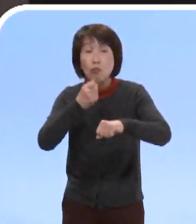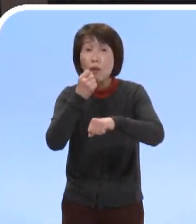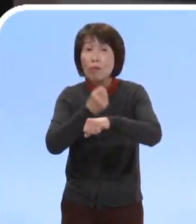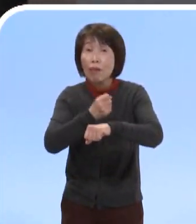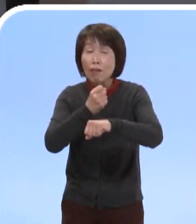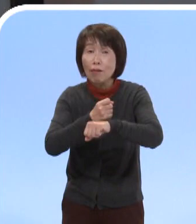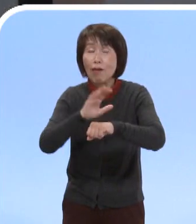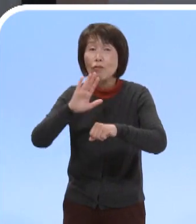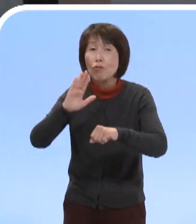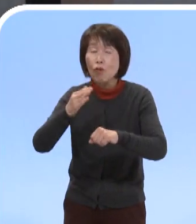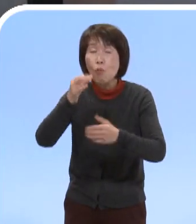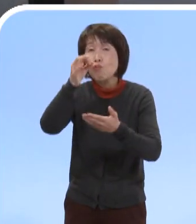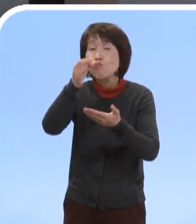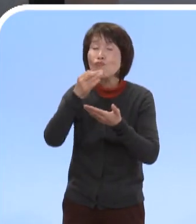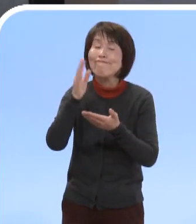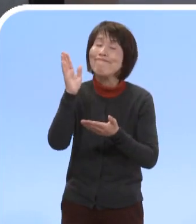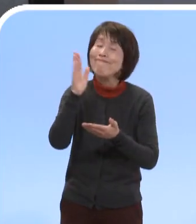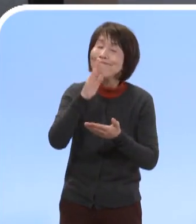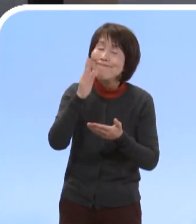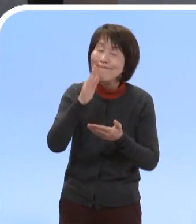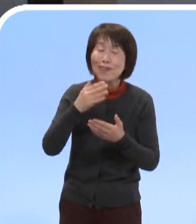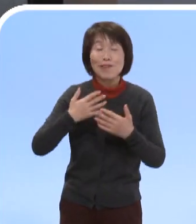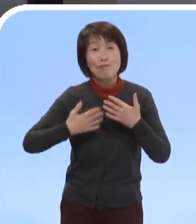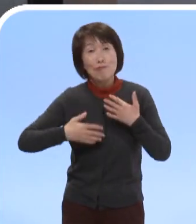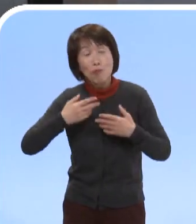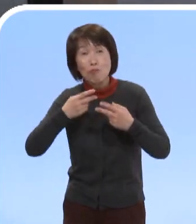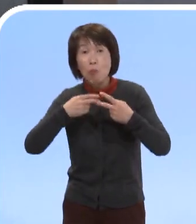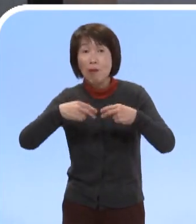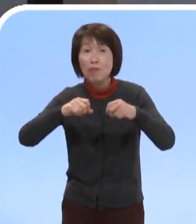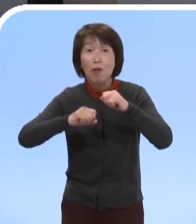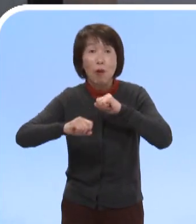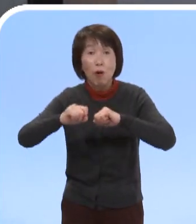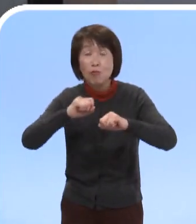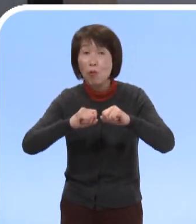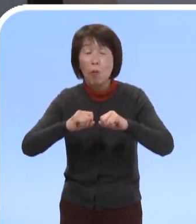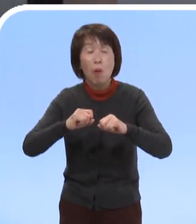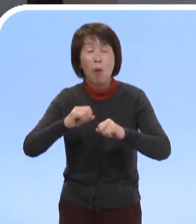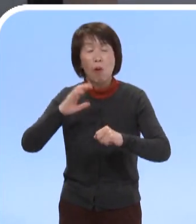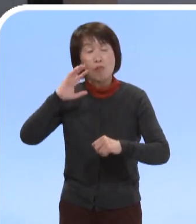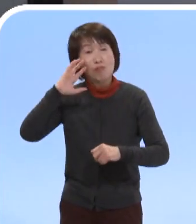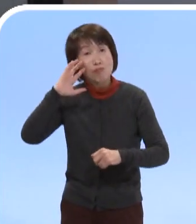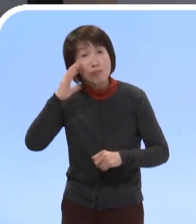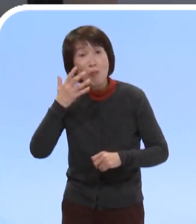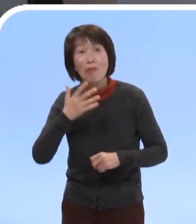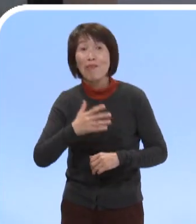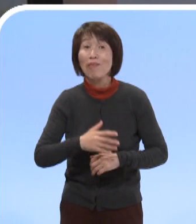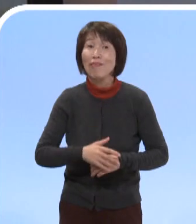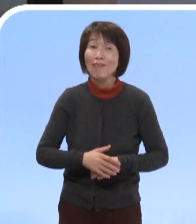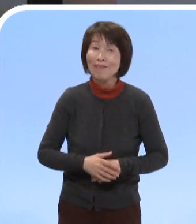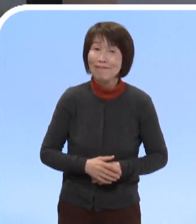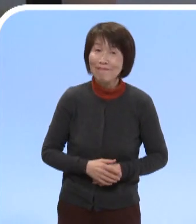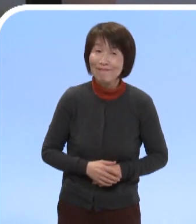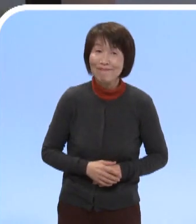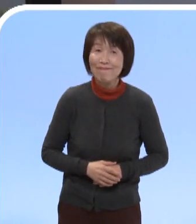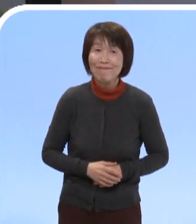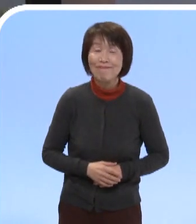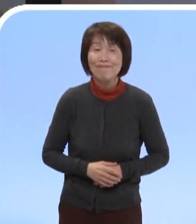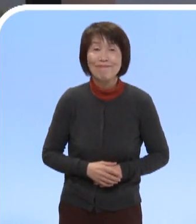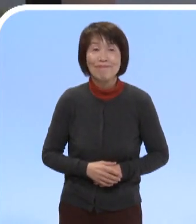いやー、こんな大変な活動ボランティアでしかも楽しみながらしているというところに感動し